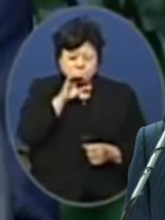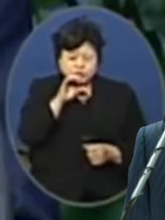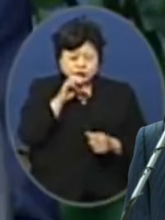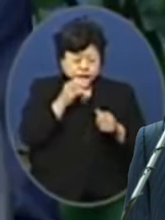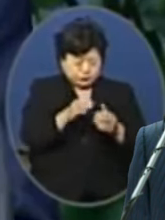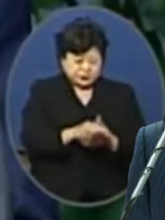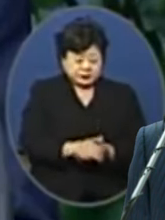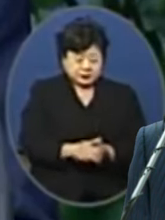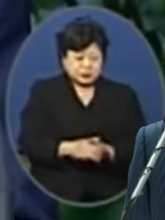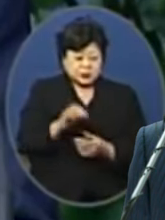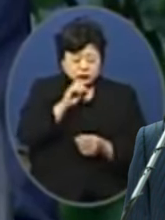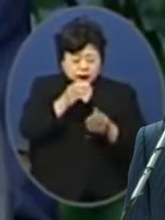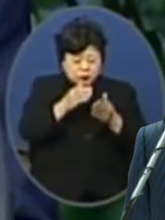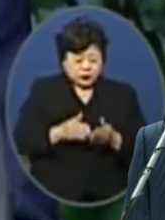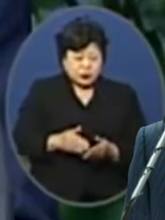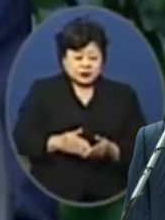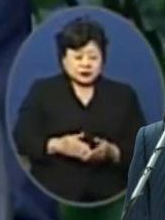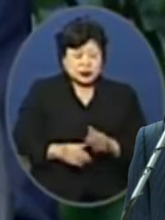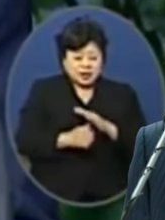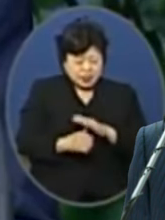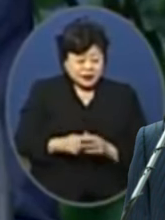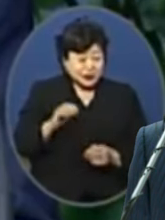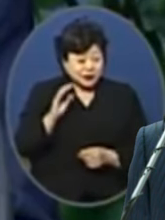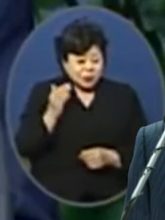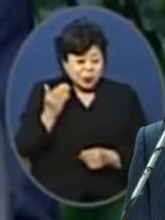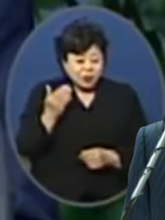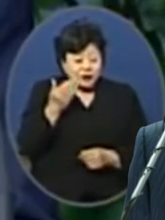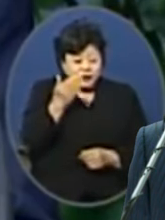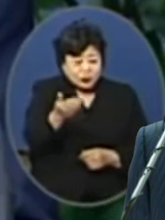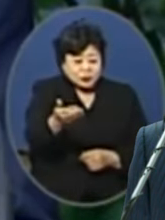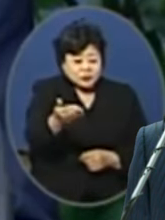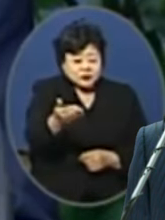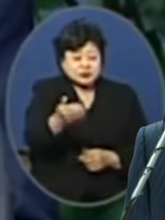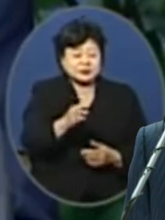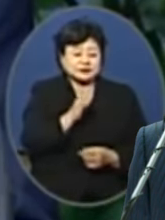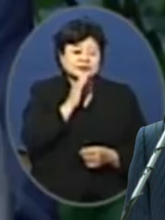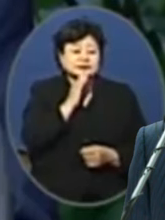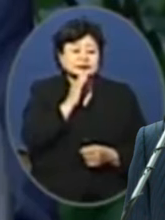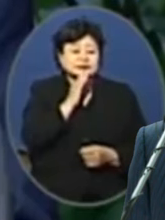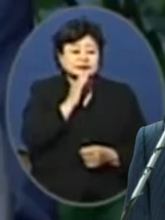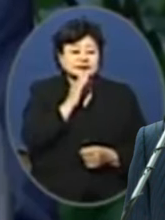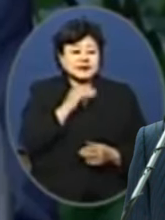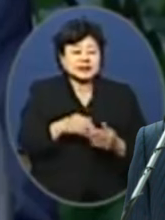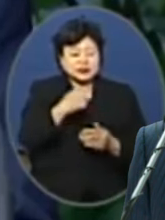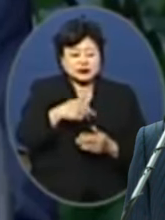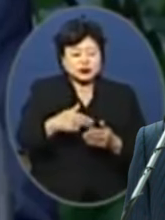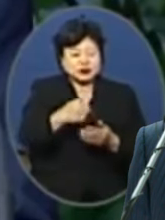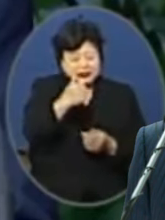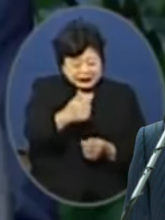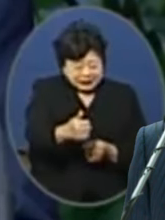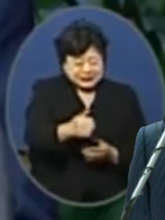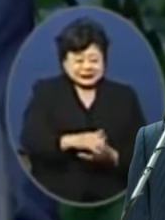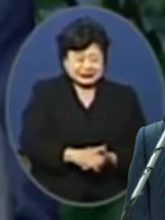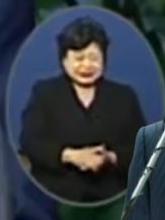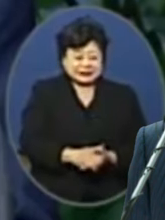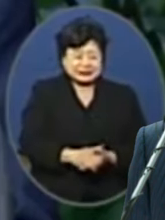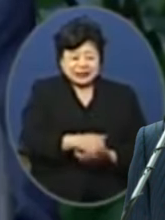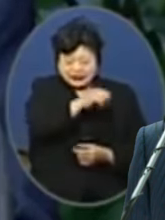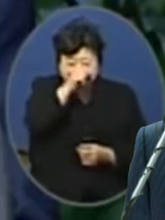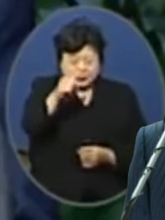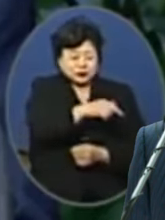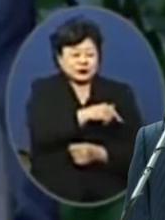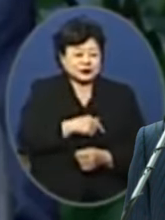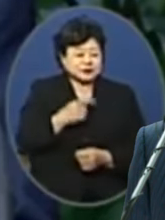하는 것입니다 시련을 통해서 여러분 인내가 되면 여러분이 비로소 지역 장도 구역장 장로도